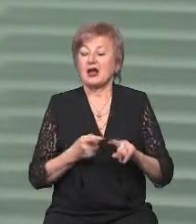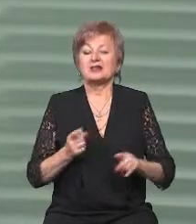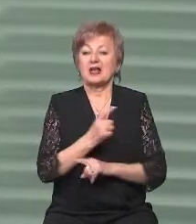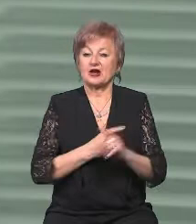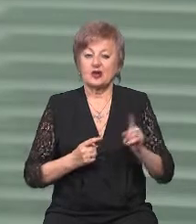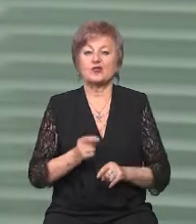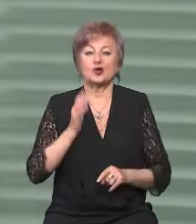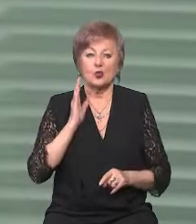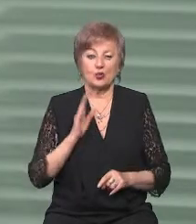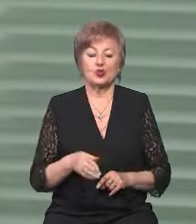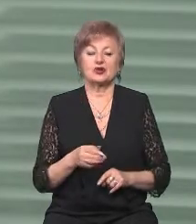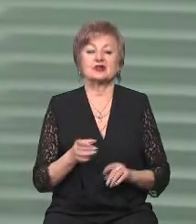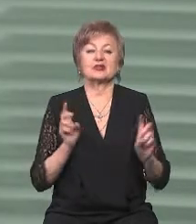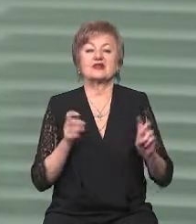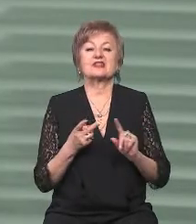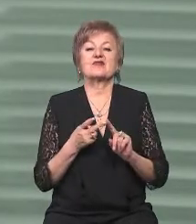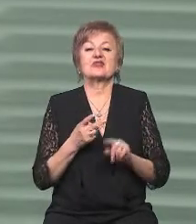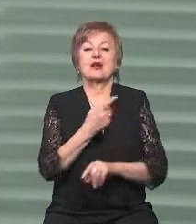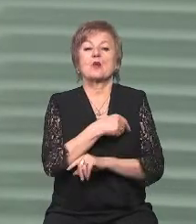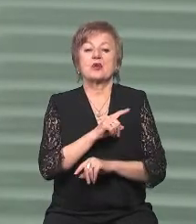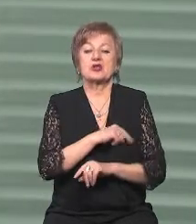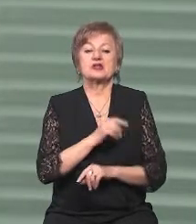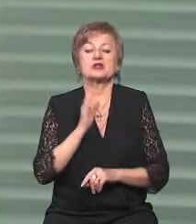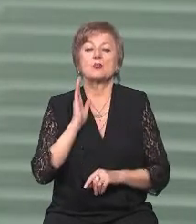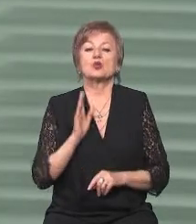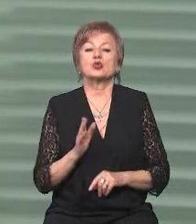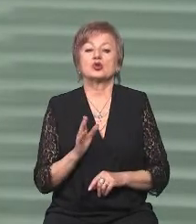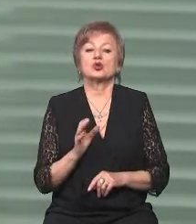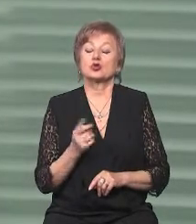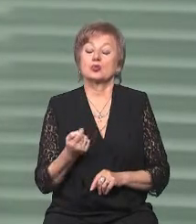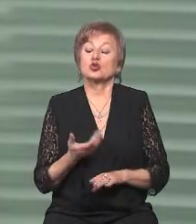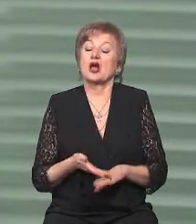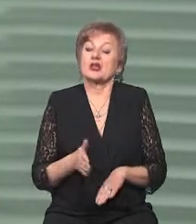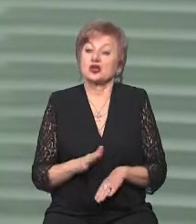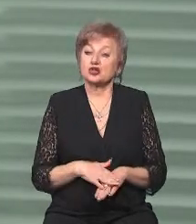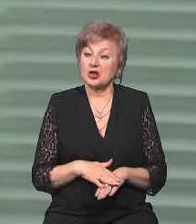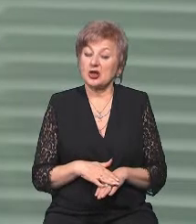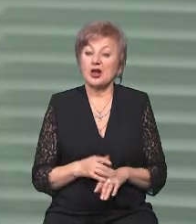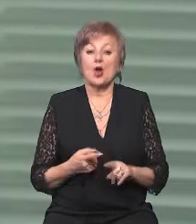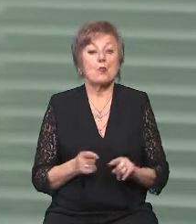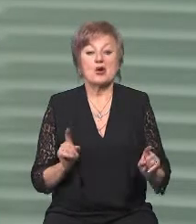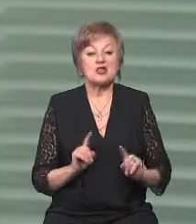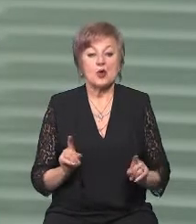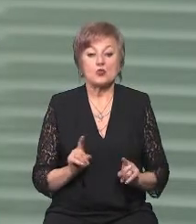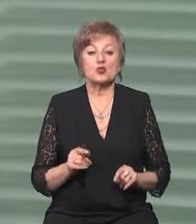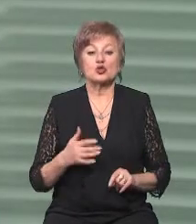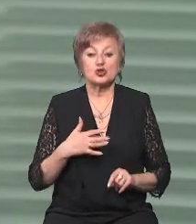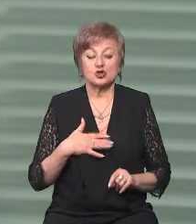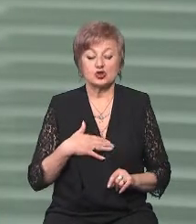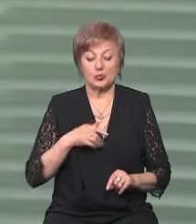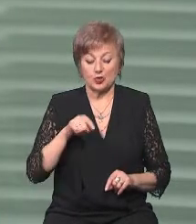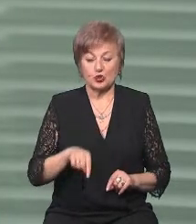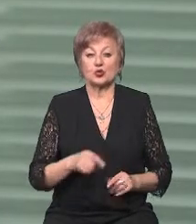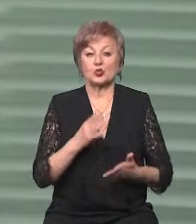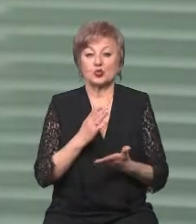і вторинну медицину. Це буде, мені кажеться, що тяжче, тому що ми в госпітальному окрузі знаходимося